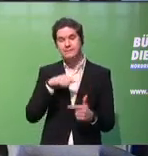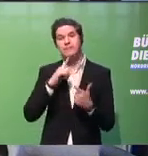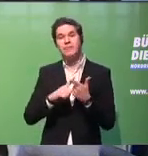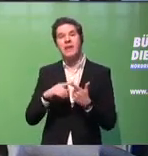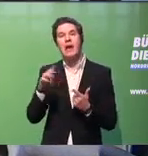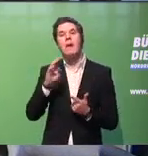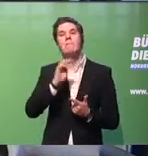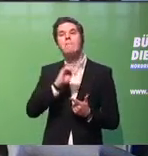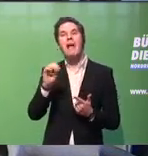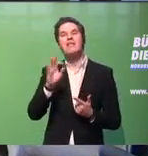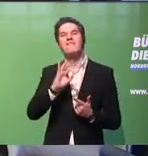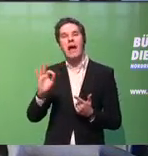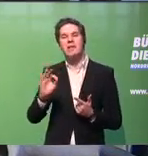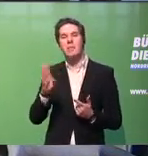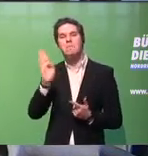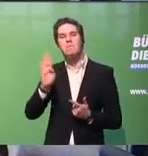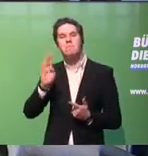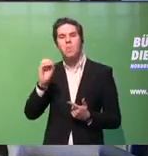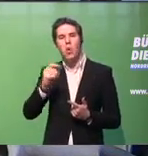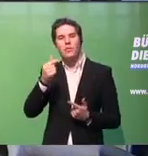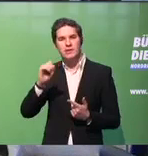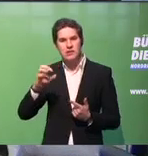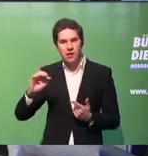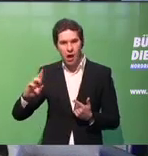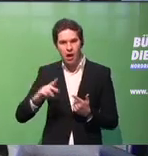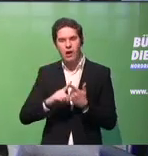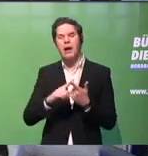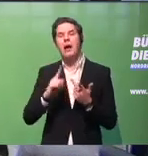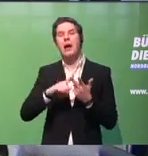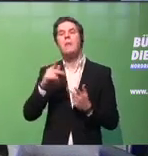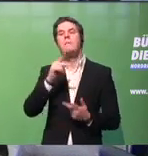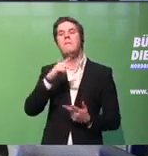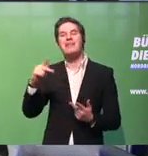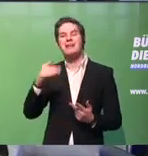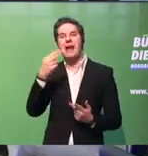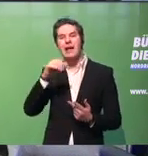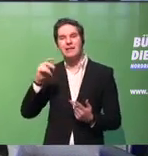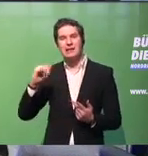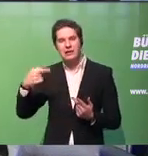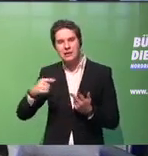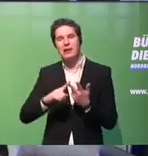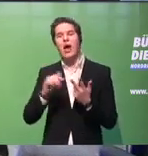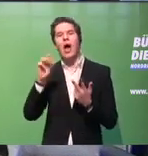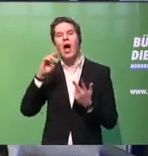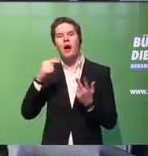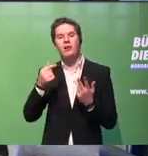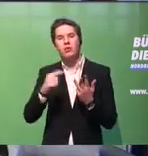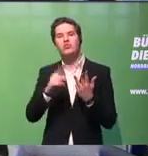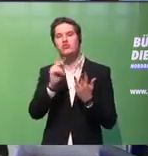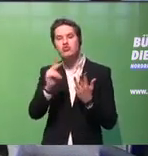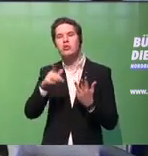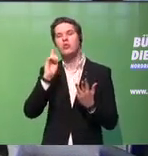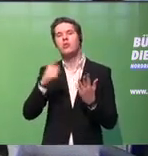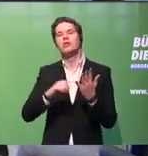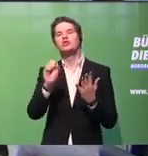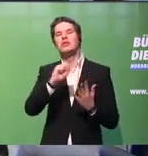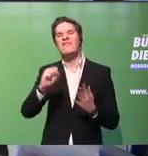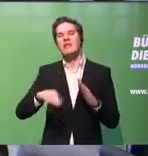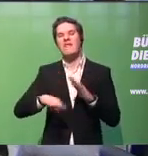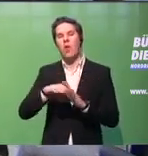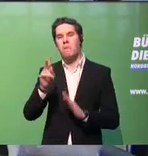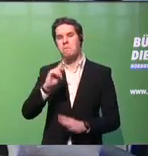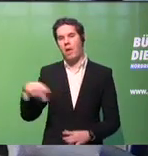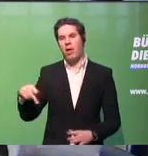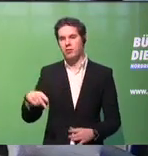Manfred Böttcher, von Patrick Hennings, von Arndt Kuhn und von Stefan Volpert. Gibt